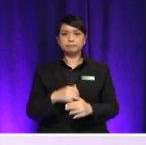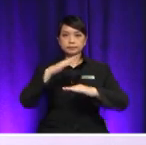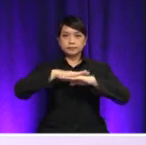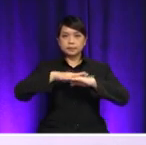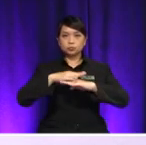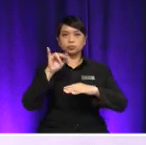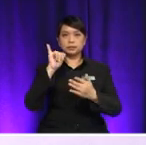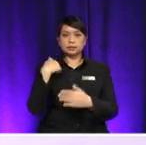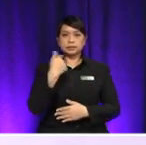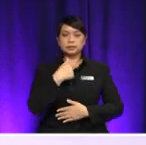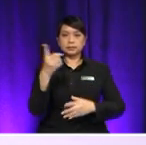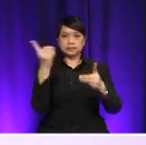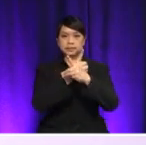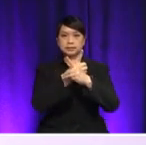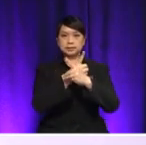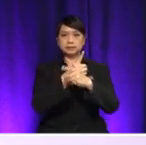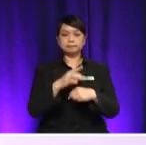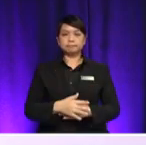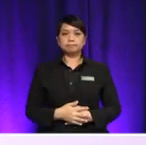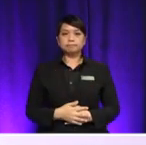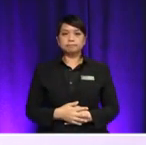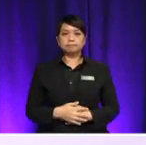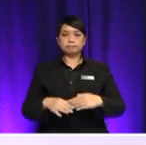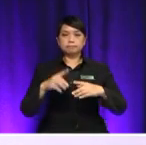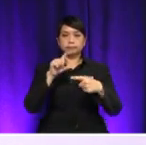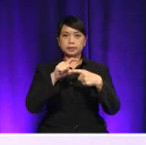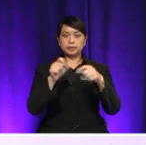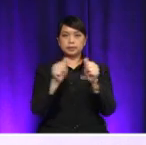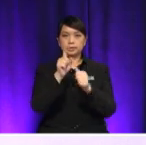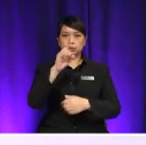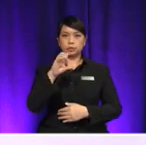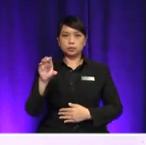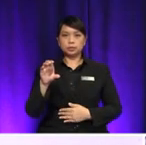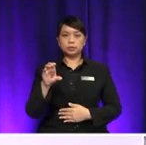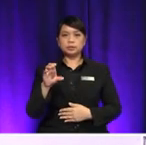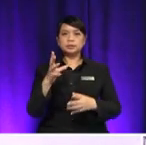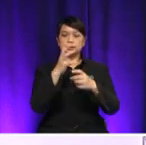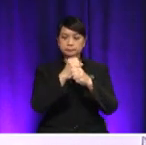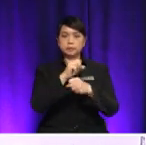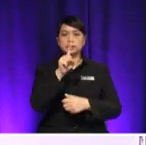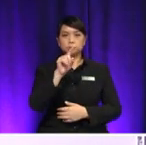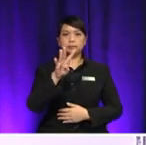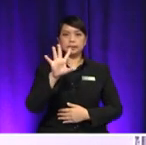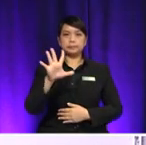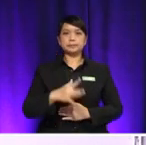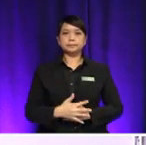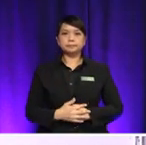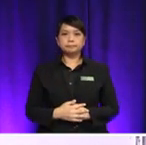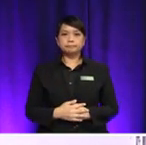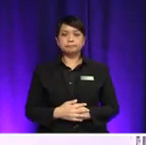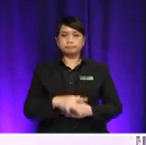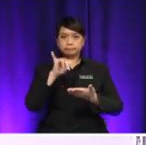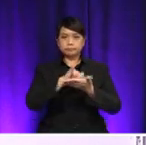darat 1 0 9 darah 100 dapat 145 Oke itulah